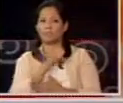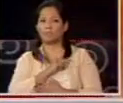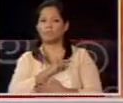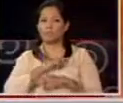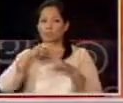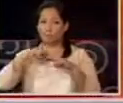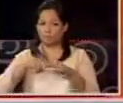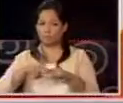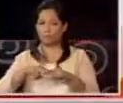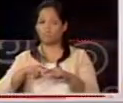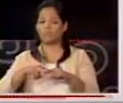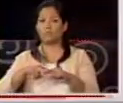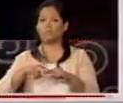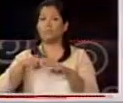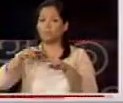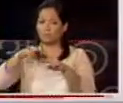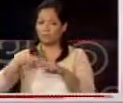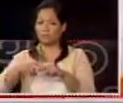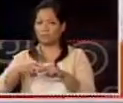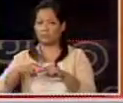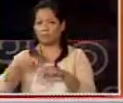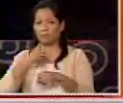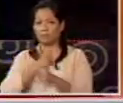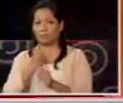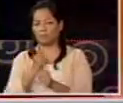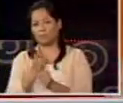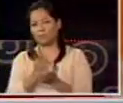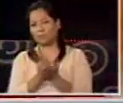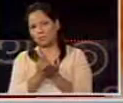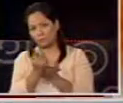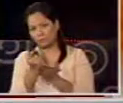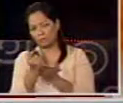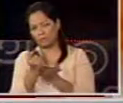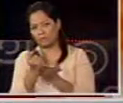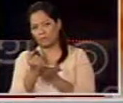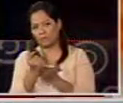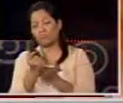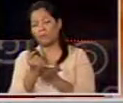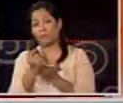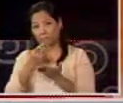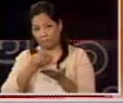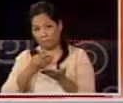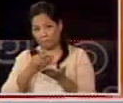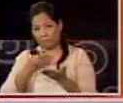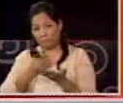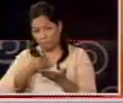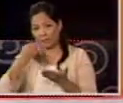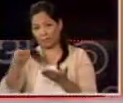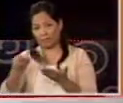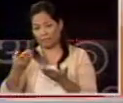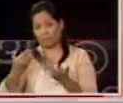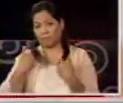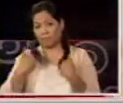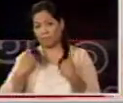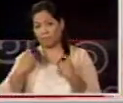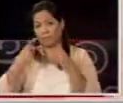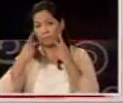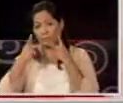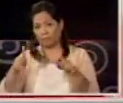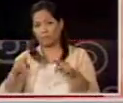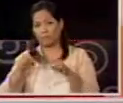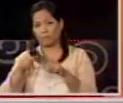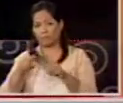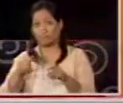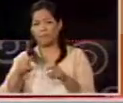umupo at inupo lamang para patotohanan may nagbenta ba, binenta ba, nagkaroon ba ng public sale. Yun lang ang dapat